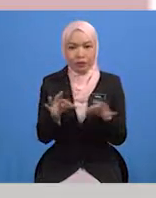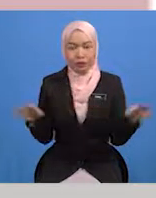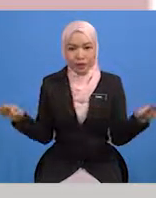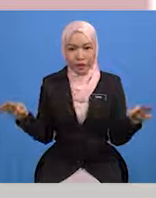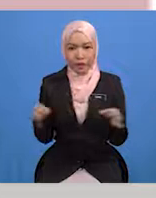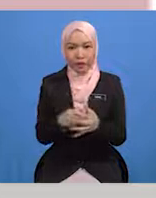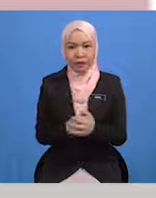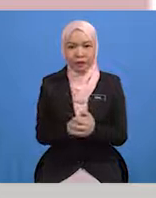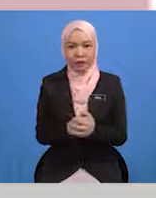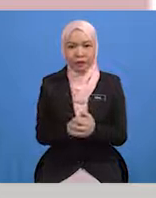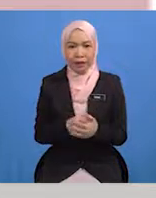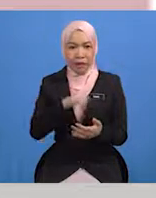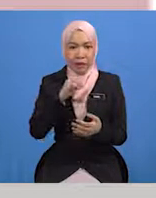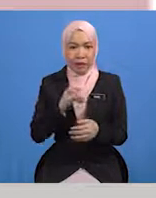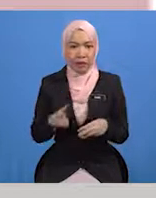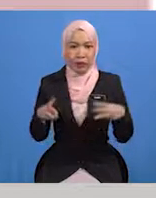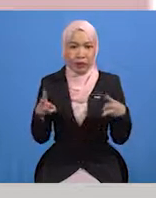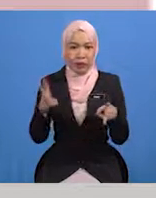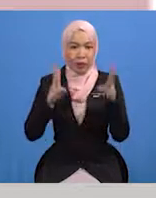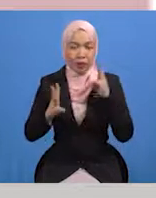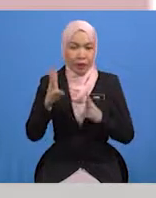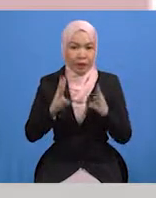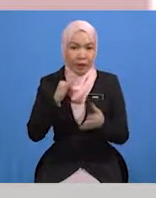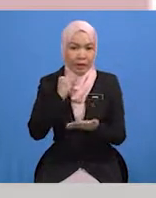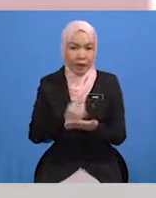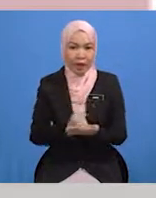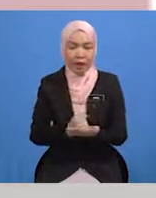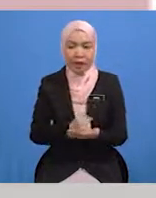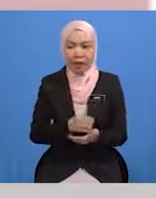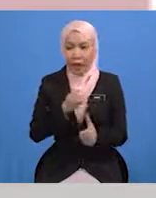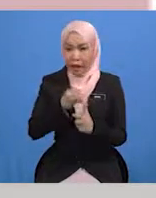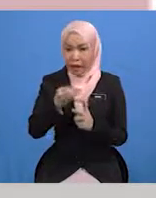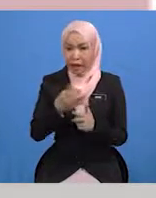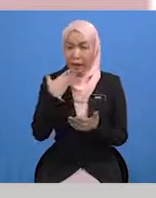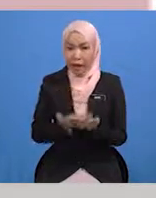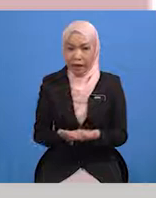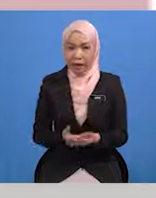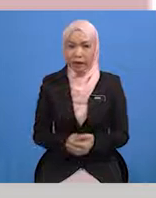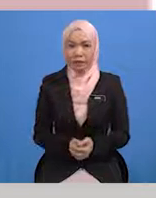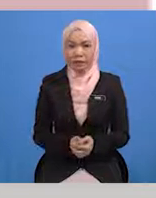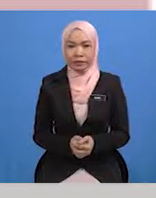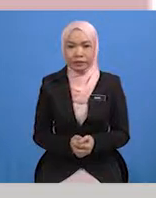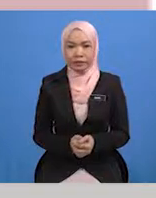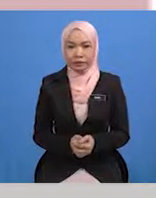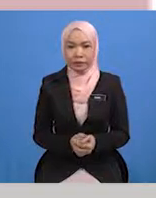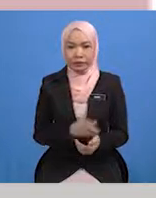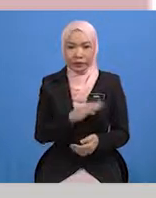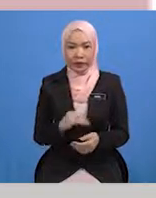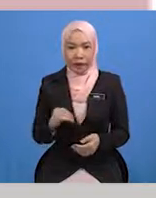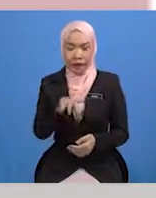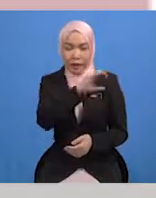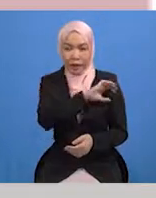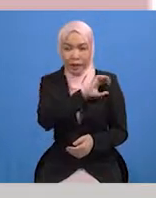atau antagonis. Pengarang menonjolkan sifat-sifat baik bagi watak protagonis,